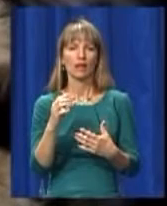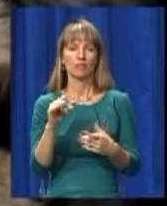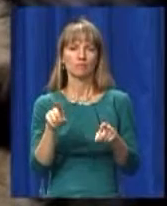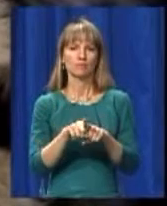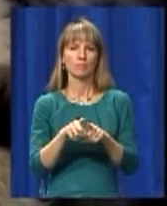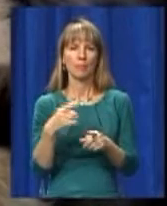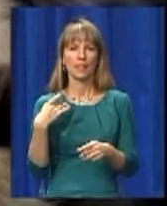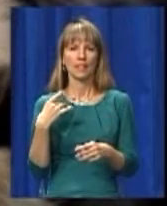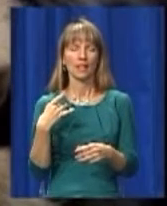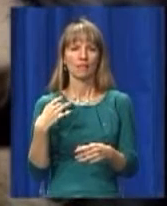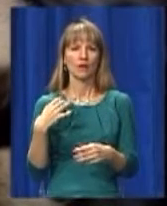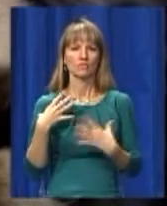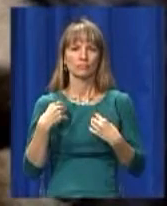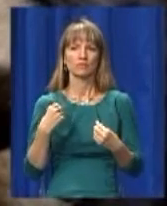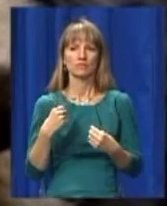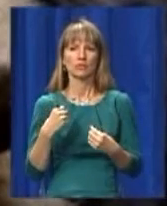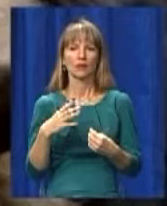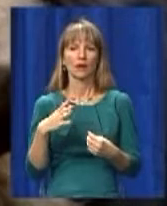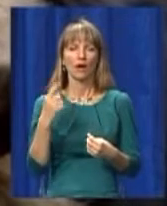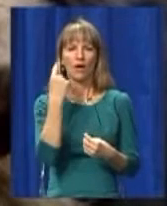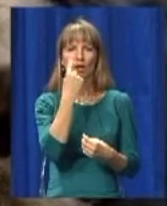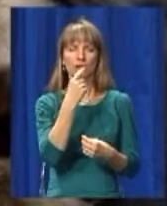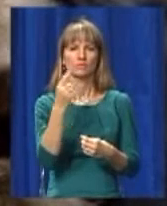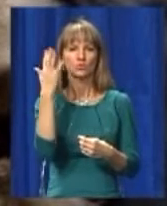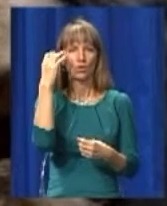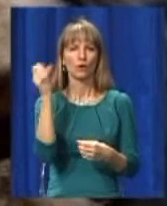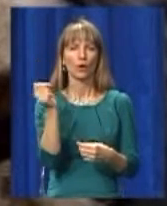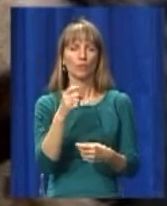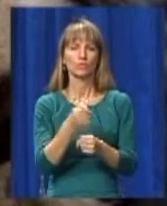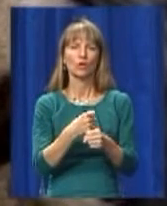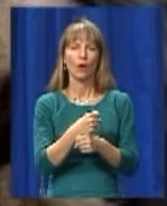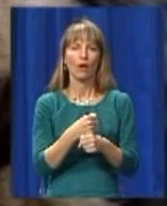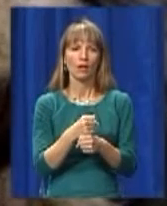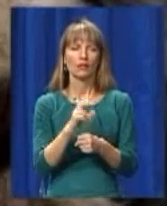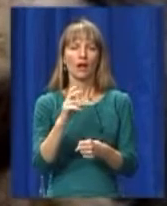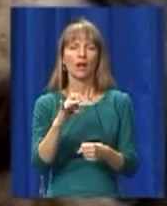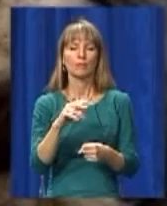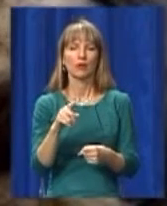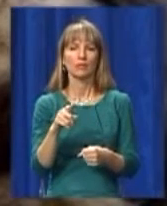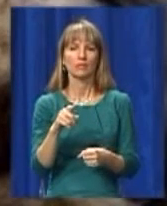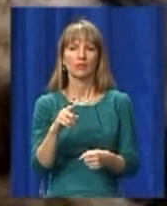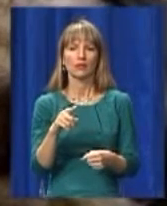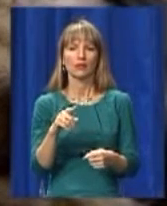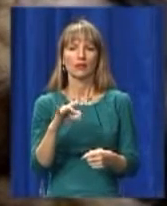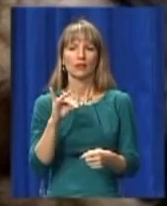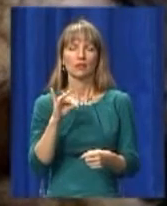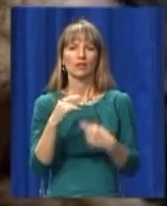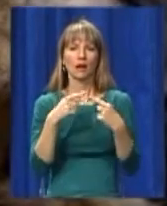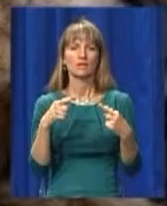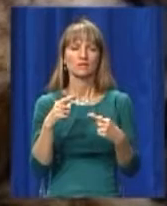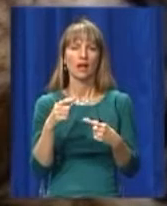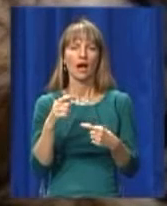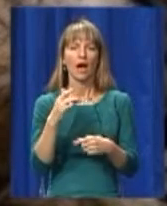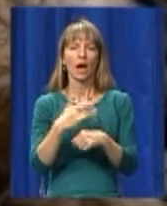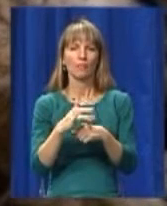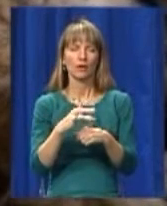підшерстя. Забарвлення породи варіюється в чорних, блакитних, шоколадних, лілових, карамельних, червоних, кремових, абрикосових відтінках. Відносяться